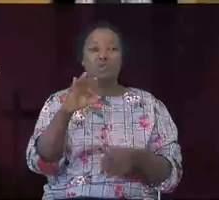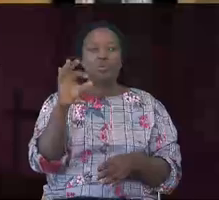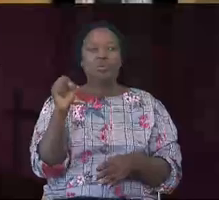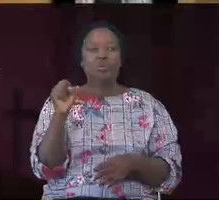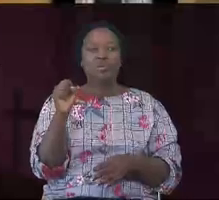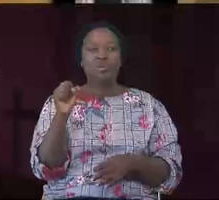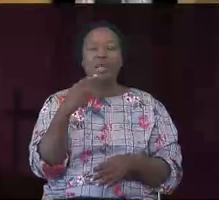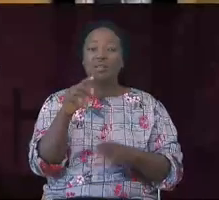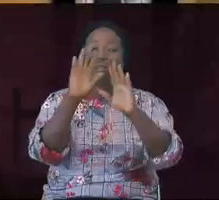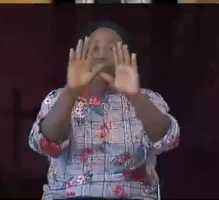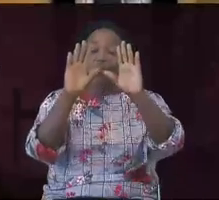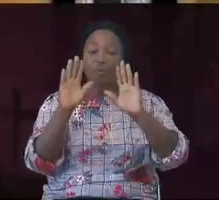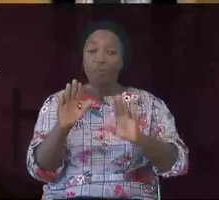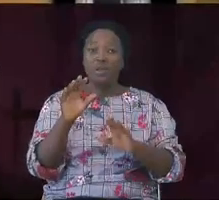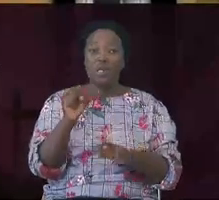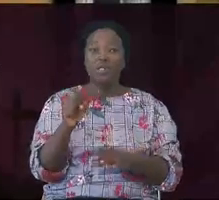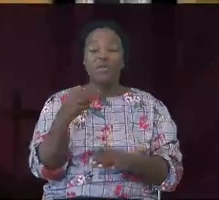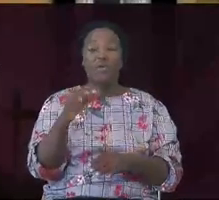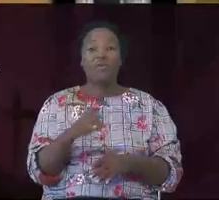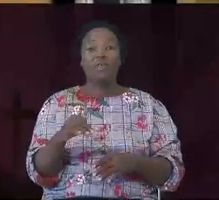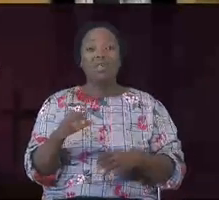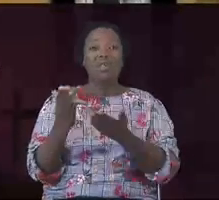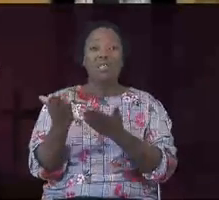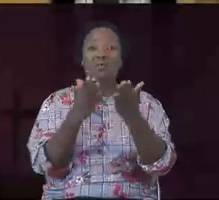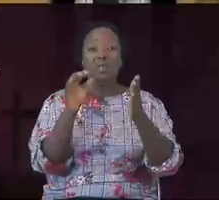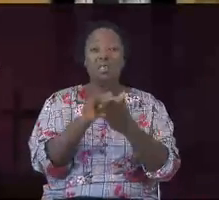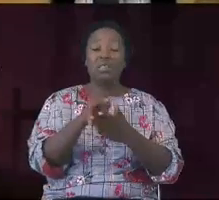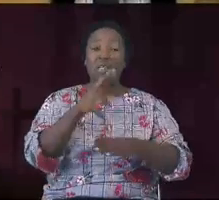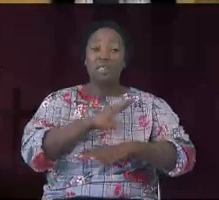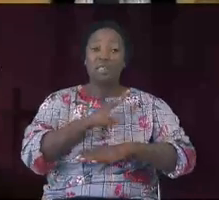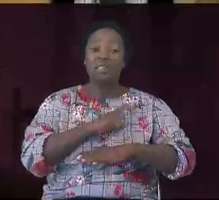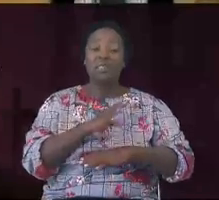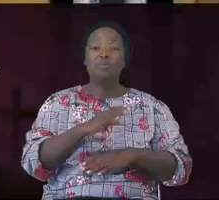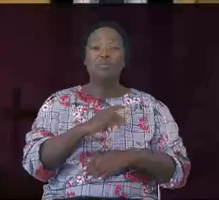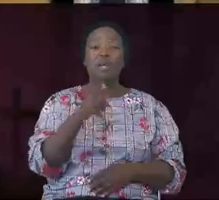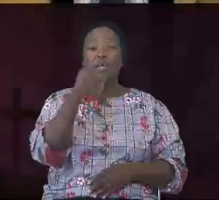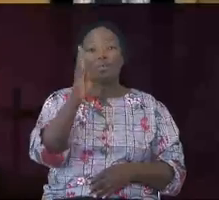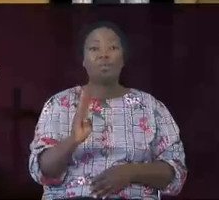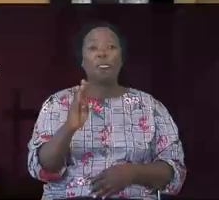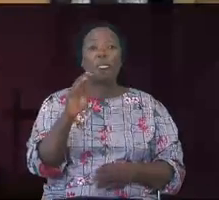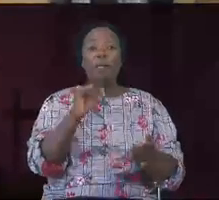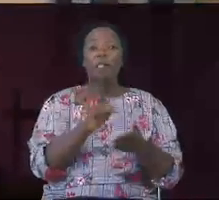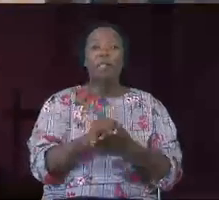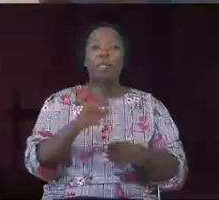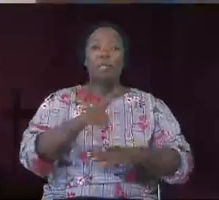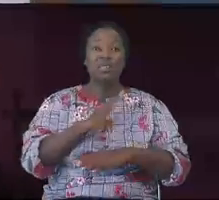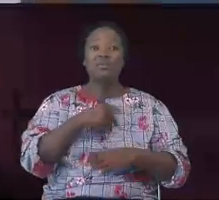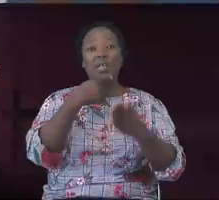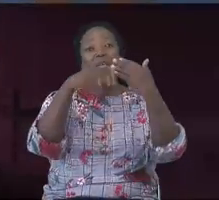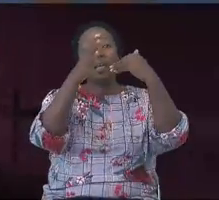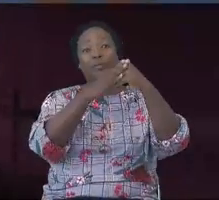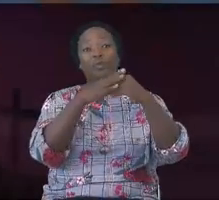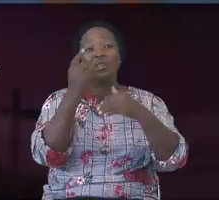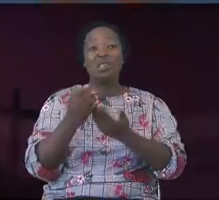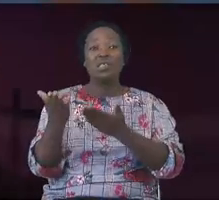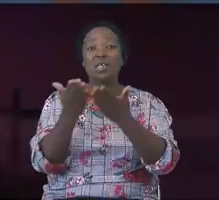les âmes qui le cherchent. La merveille de son sacrifice qui était agréable à Dieu.